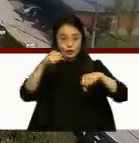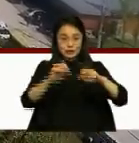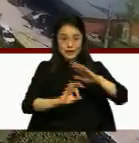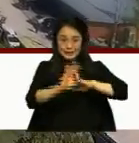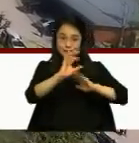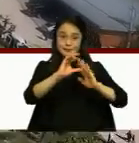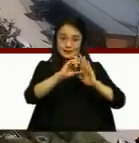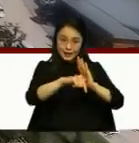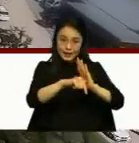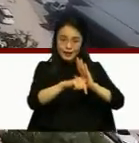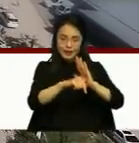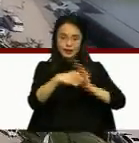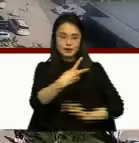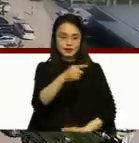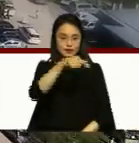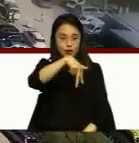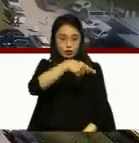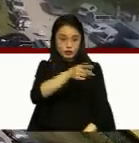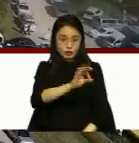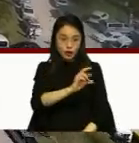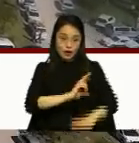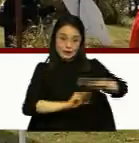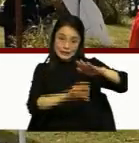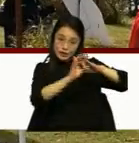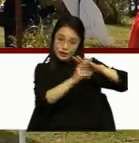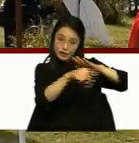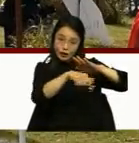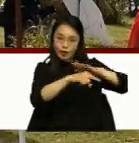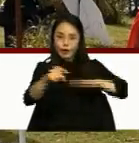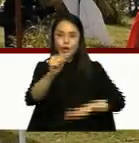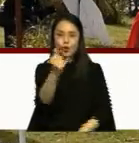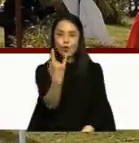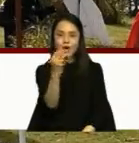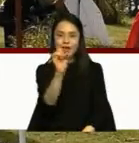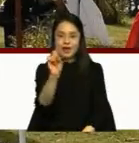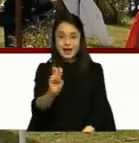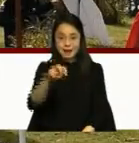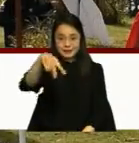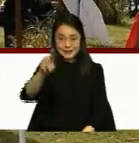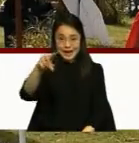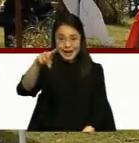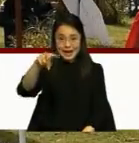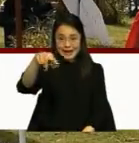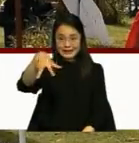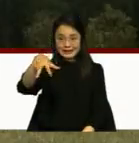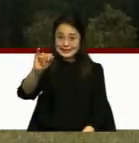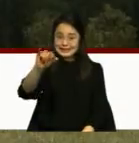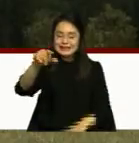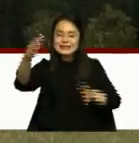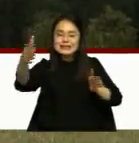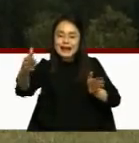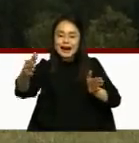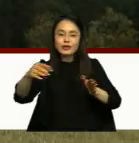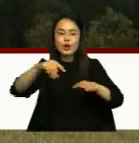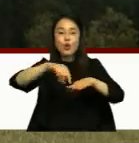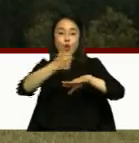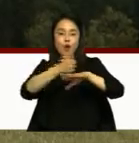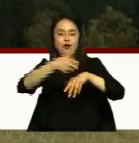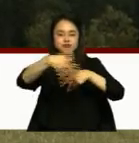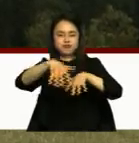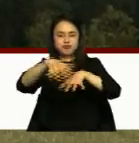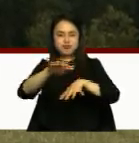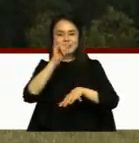역 앞에서 회암사지 까지 약 4km 구간에서 왕의 행차 모습을 재현 합니다 한편 회암사지 는 조선 초